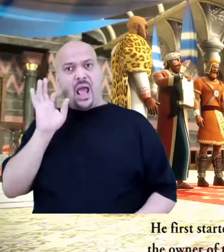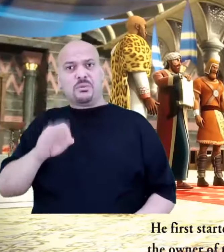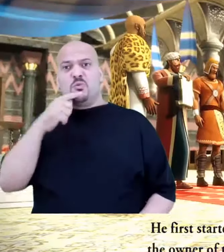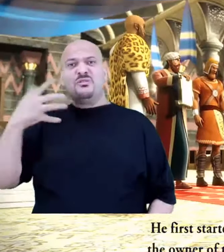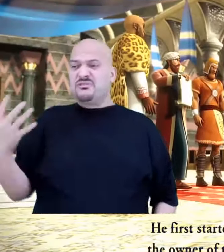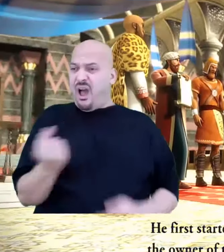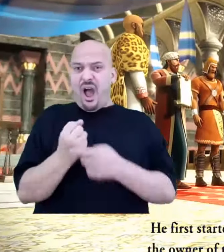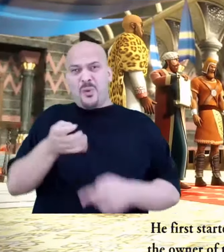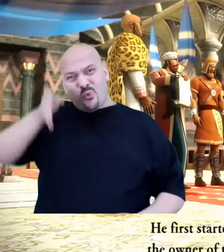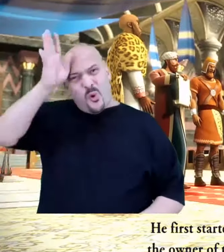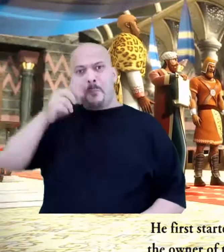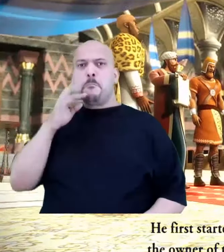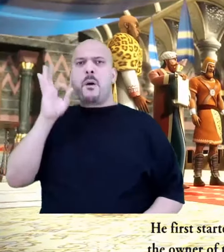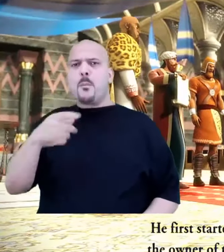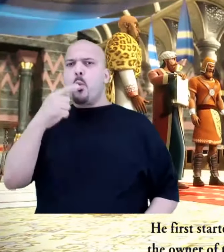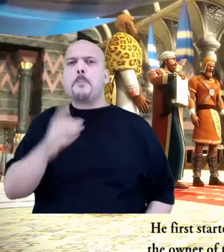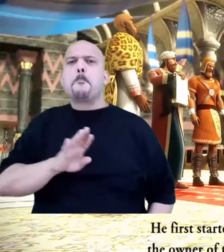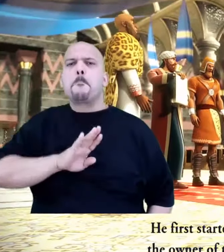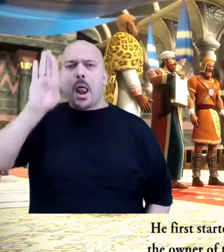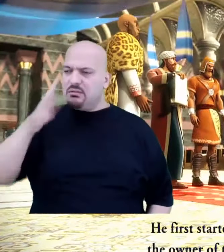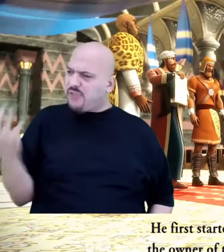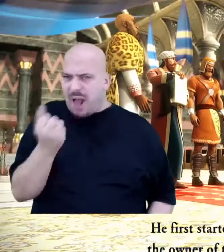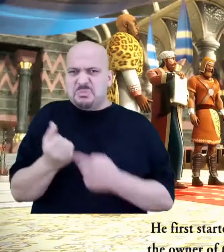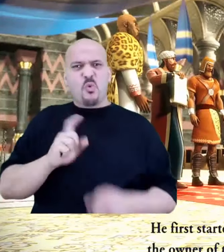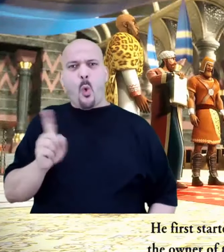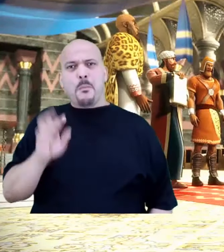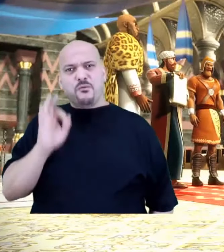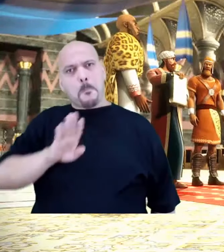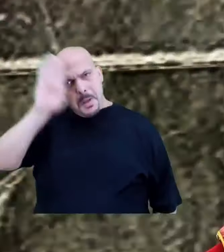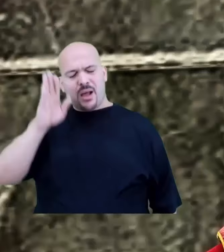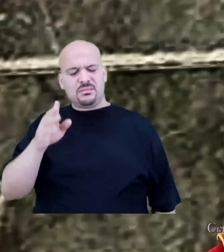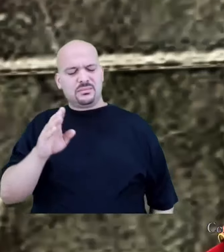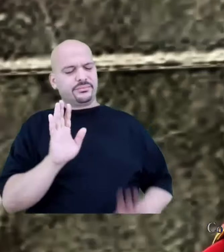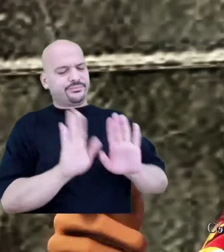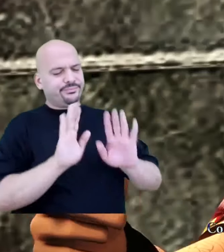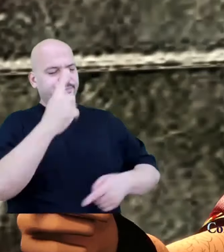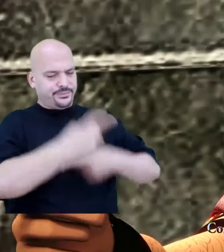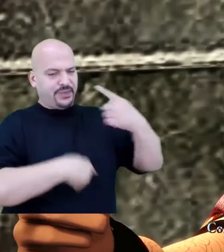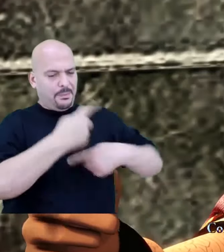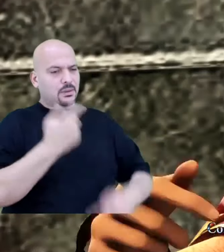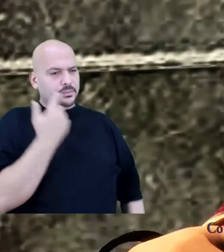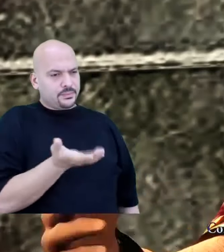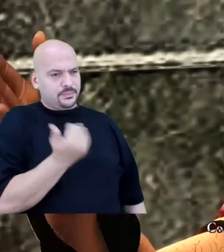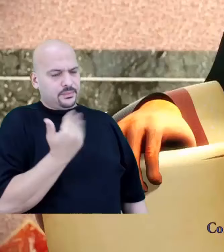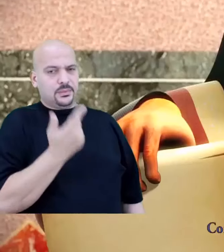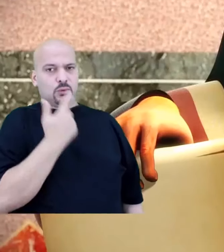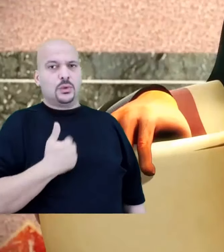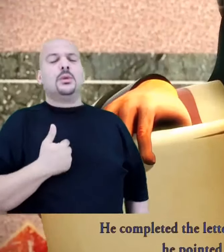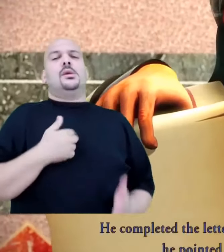قال صاحب الروم ولم يقل ملك الروم. أكمل ما جئت به يا